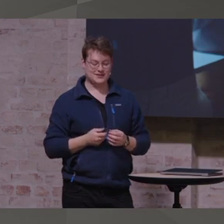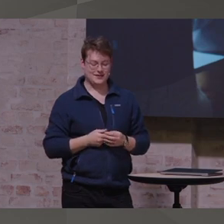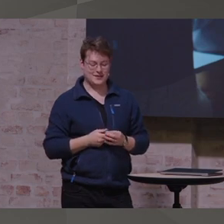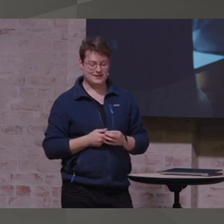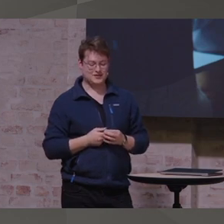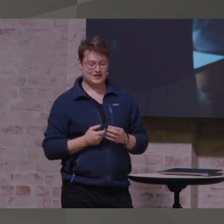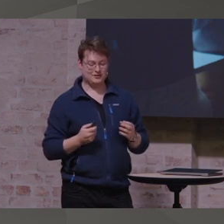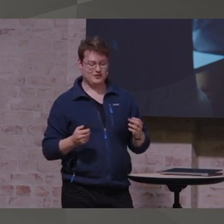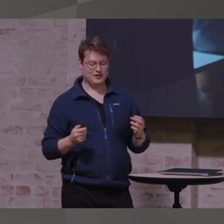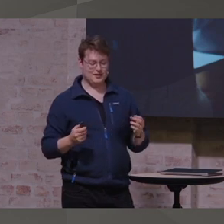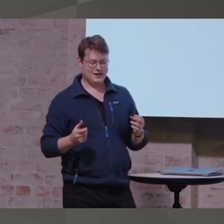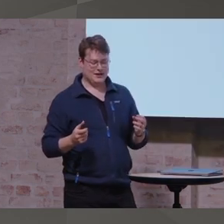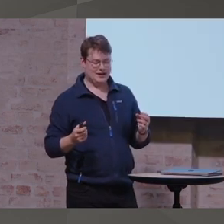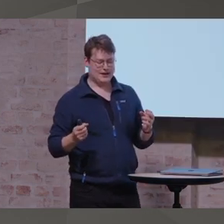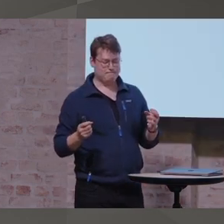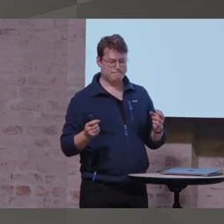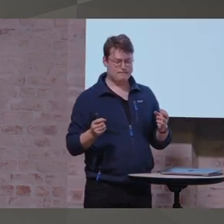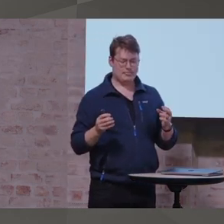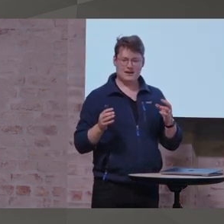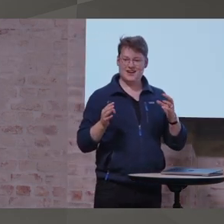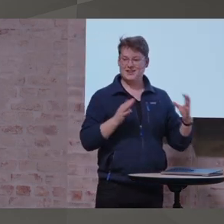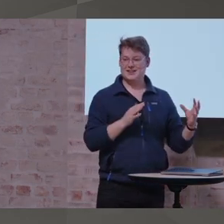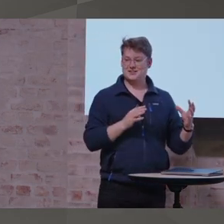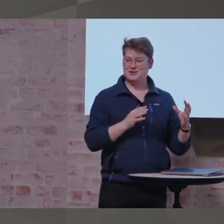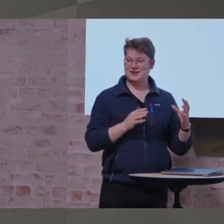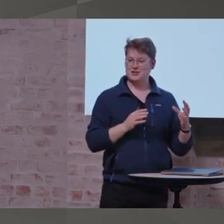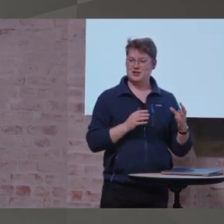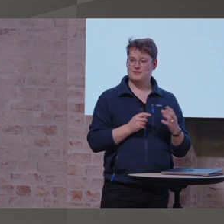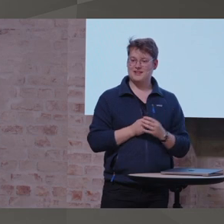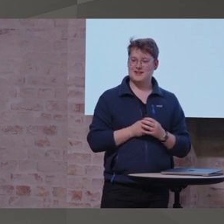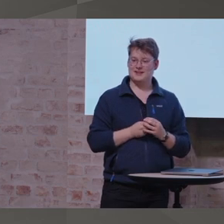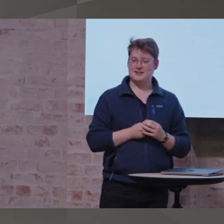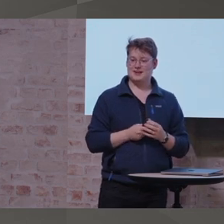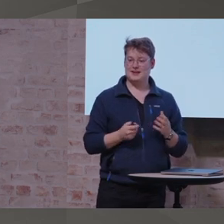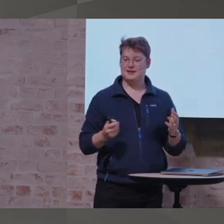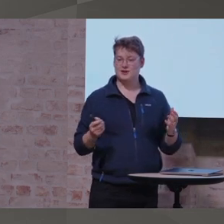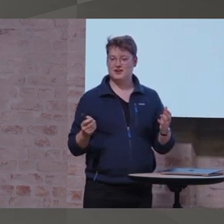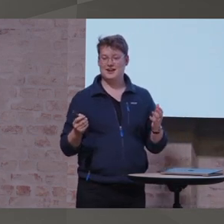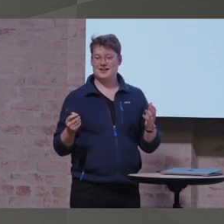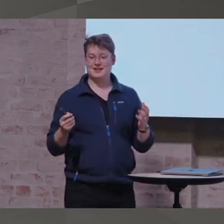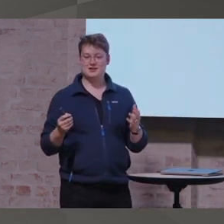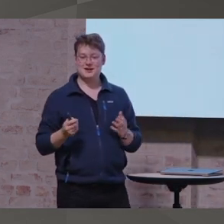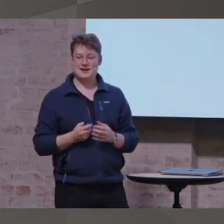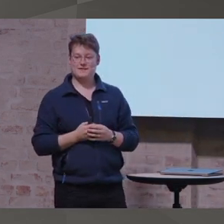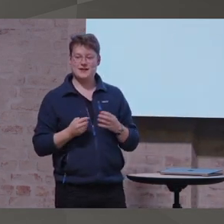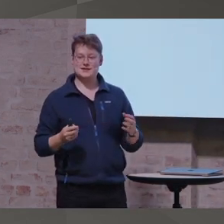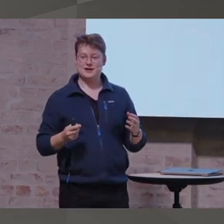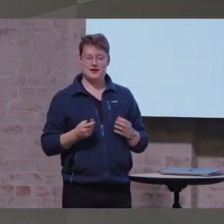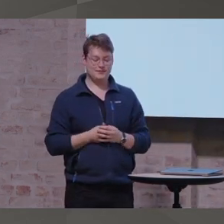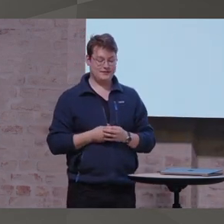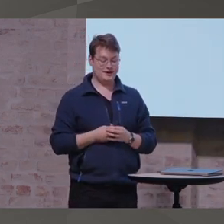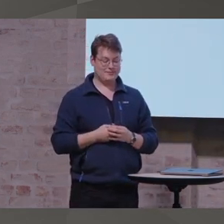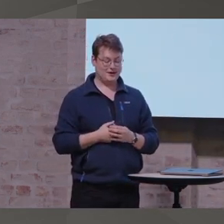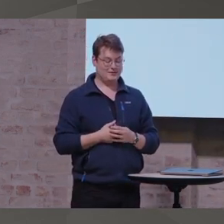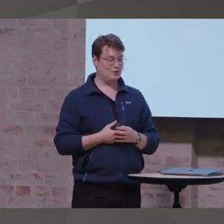ekte følelsene, men sånn er det nå. En annen ting som er ganske nyttig med disse er at det er mange ting det rett og slett ikke finnes bilder